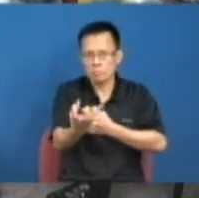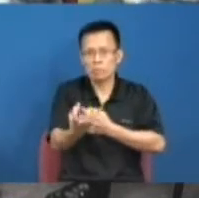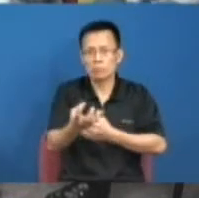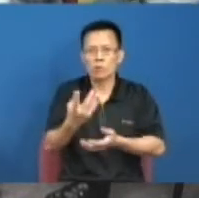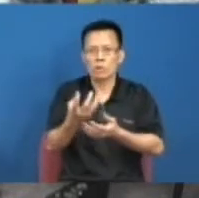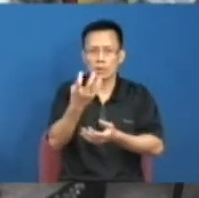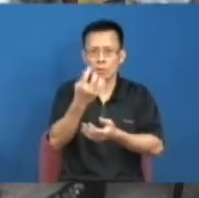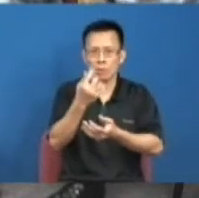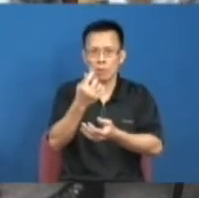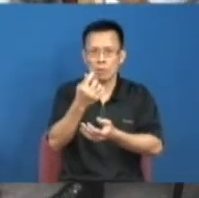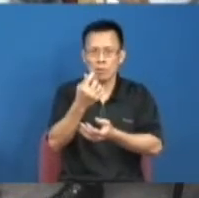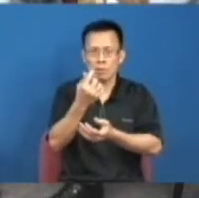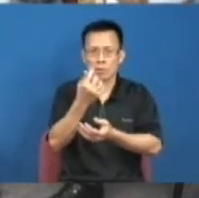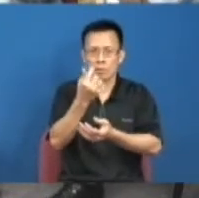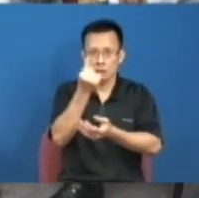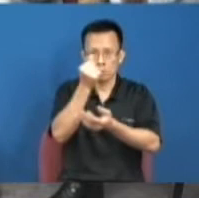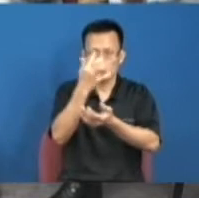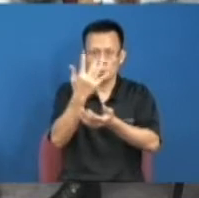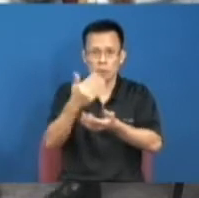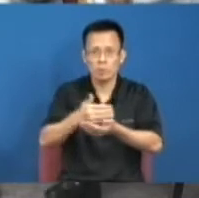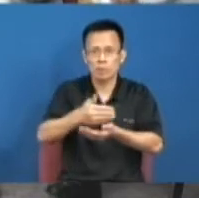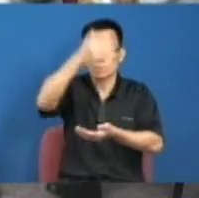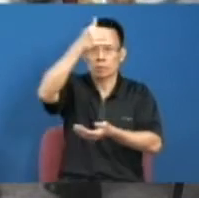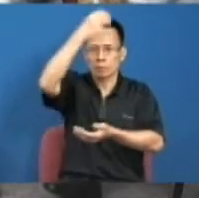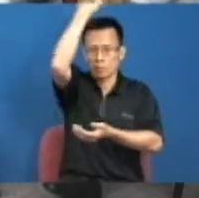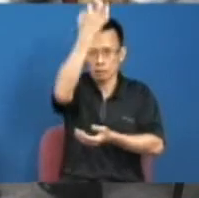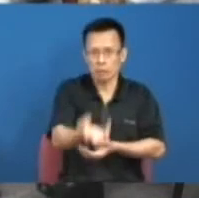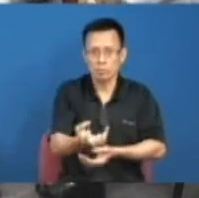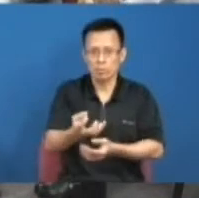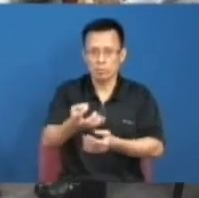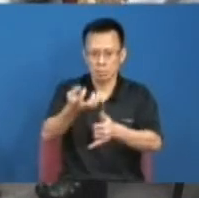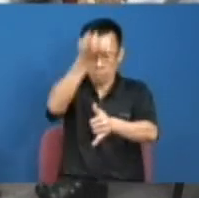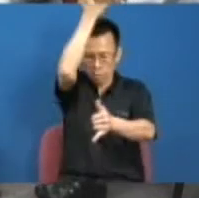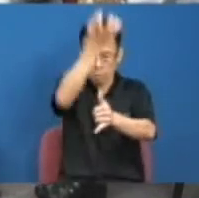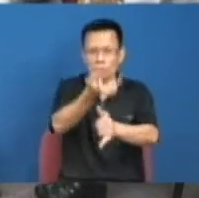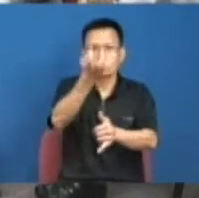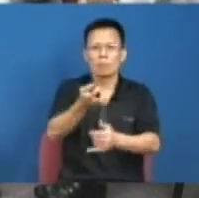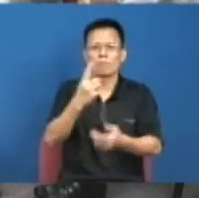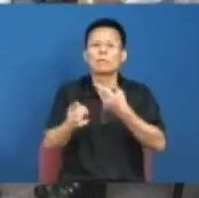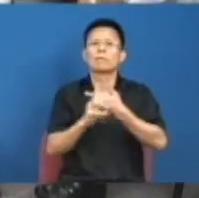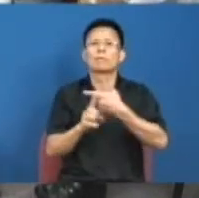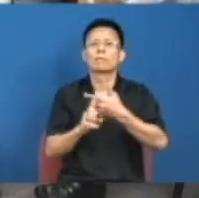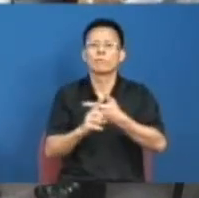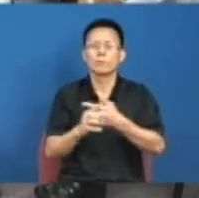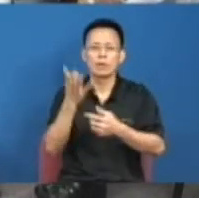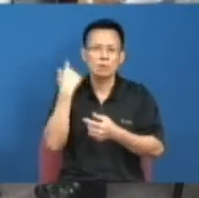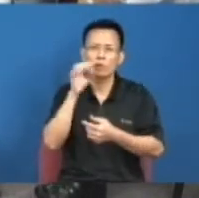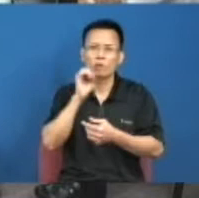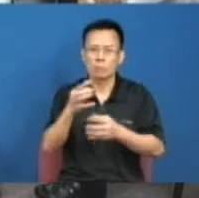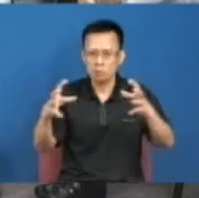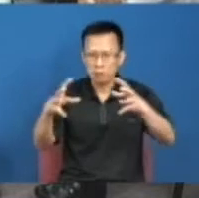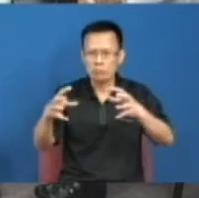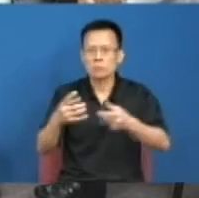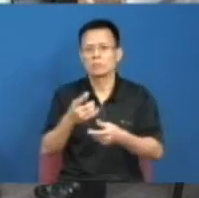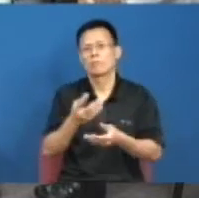30樓啦，10幾樓，如果擊中人嘅話咧，即係嗰個都好致命嘅。 我諗嗰日我哋危險嘅。我諗你頭先講呢個 size 咧，我諗